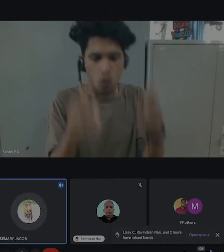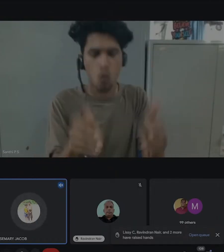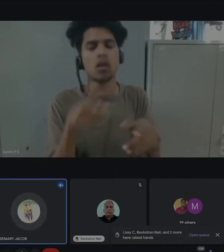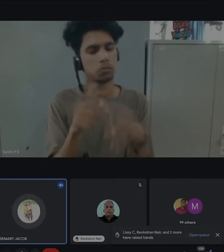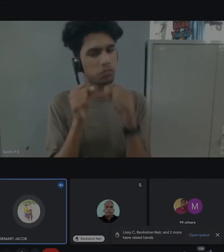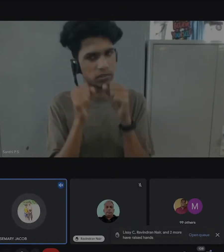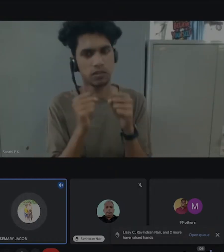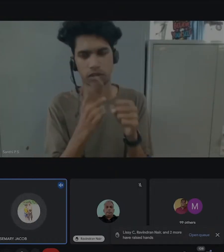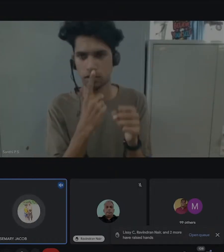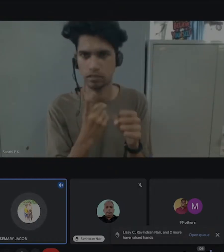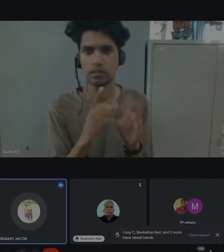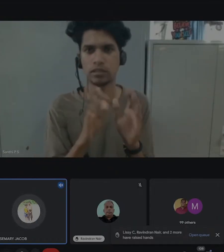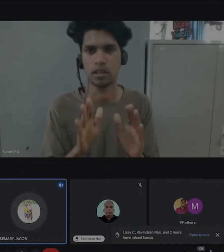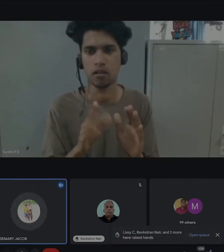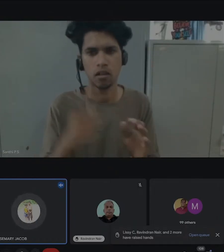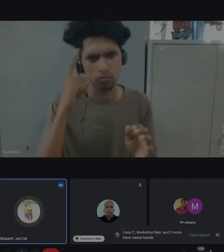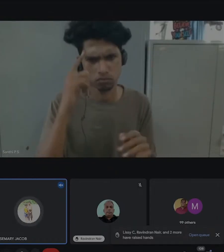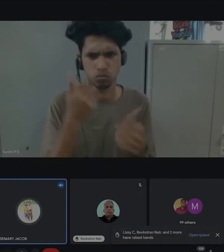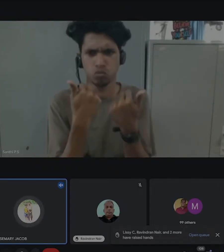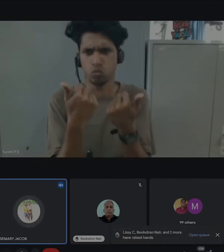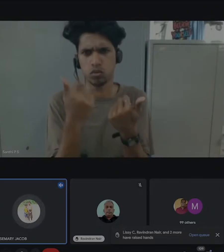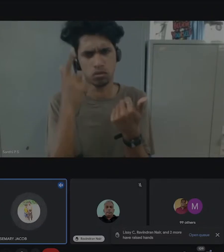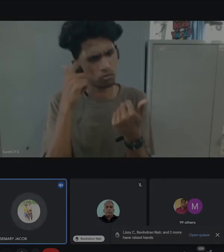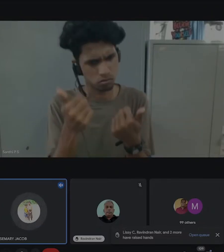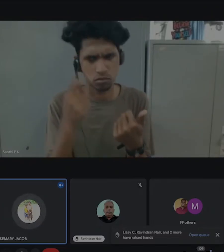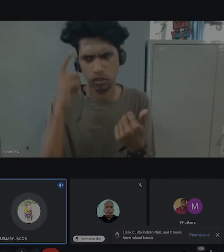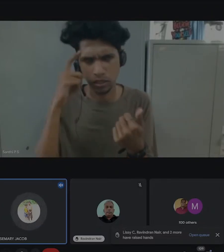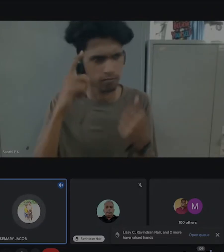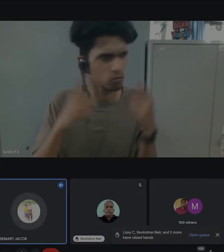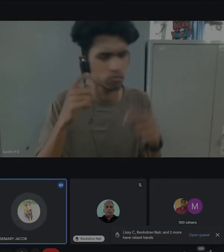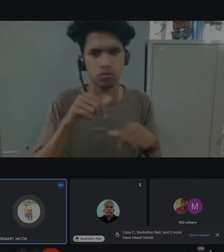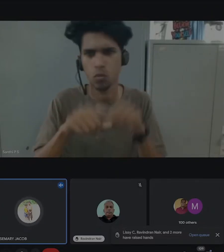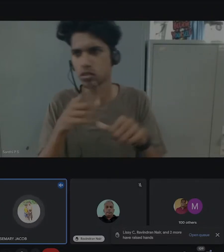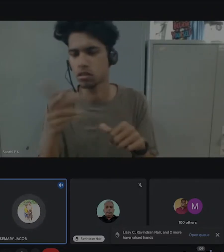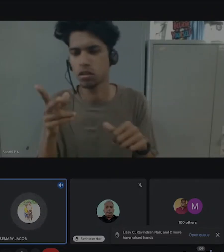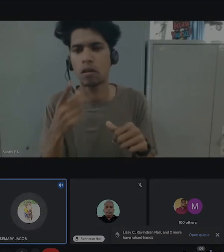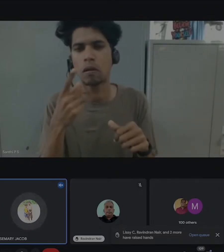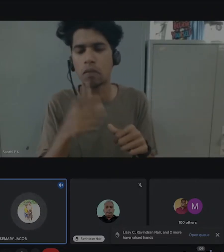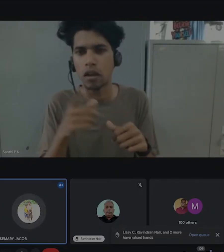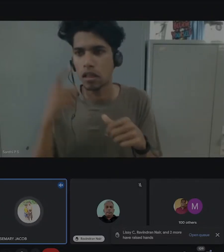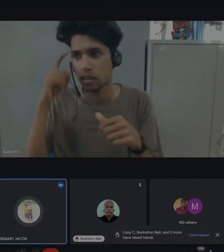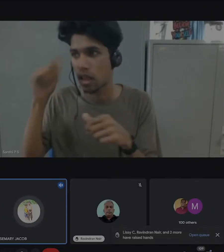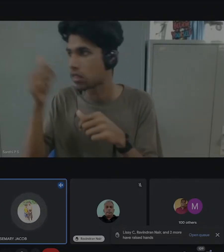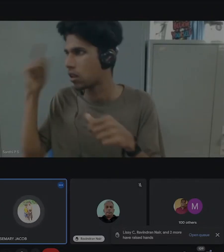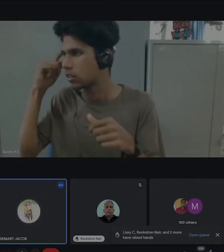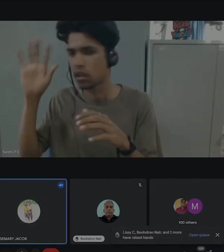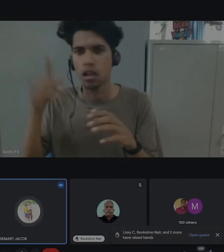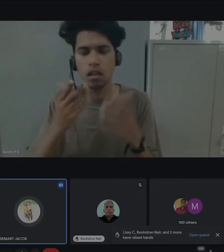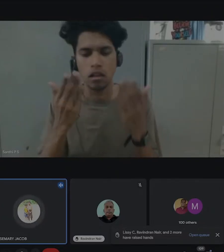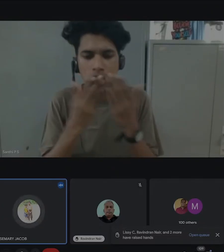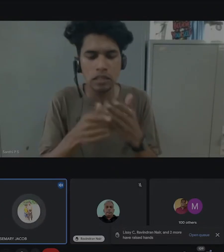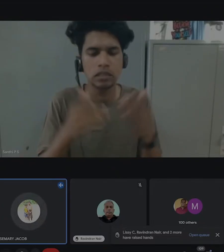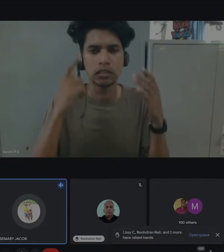പറ്റുന്നില്ല. അതുകൊണ്ട് നല്ല ബുദ്ധിയുള്ള കുട്ടിയാണ്. അപ്പോ ആ പഠനത്തിലോട്ട് വരുത്താൻ പറ്റുന്നില്ല. അതുകൊണ്ടാണ് ഉള്ള പ്രശ്നം.